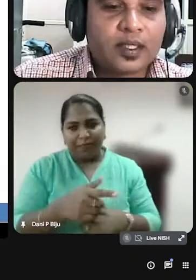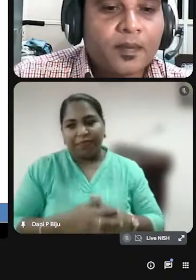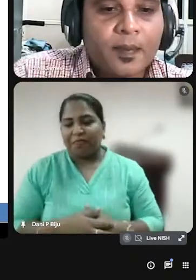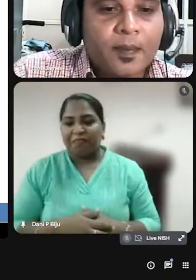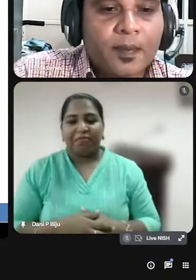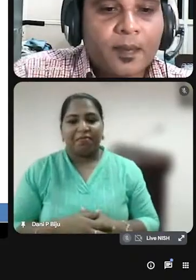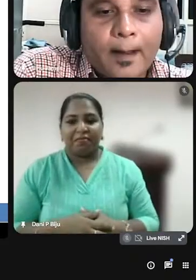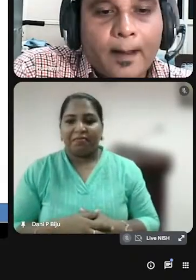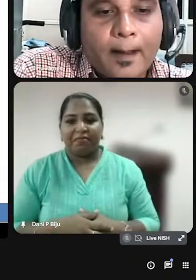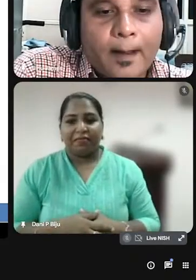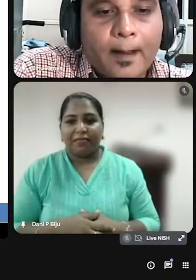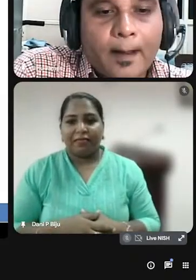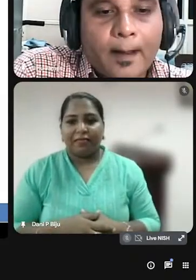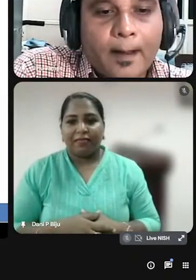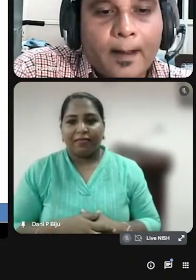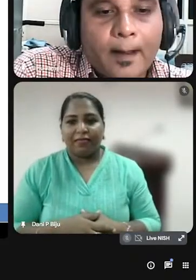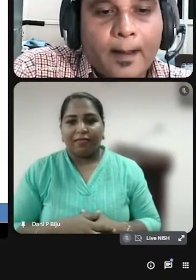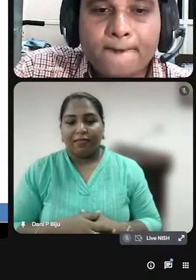സ്ലൈഡ്.